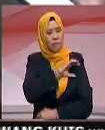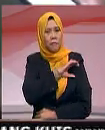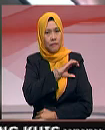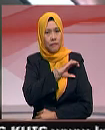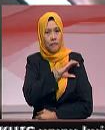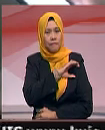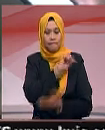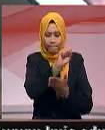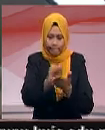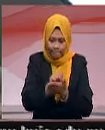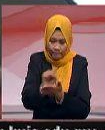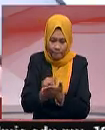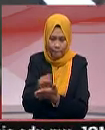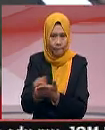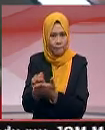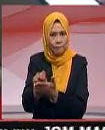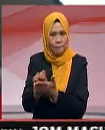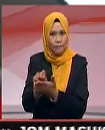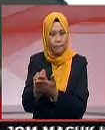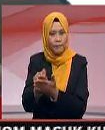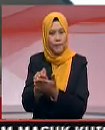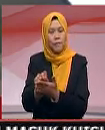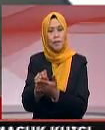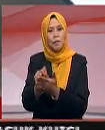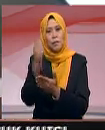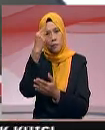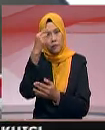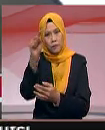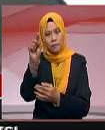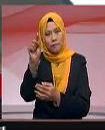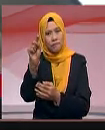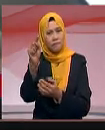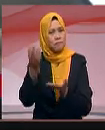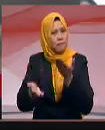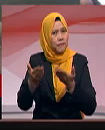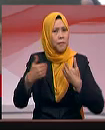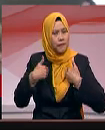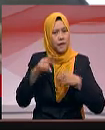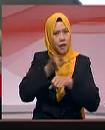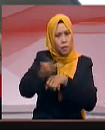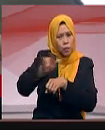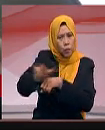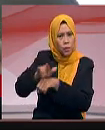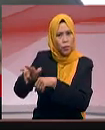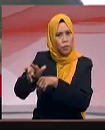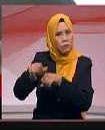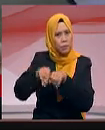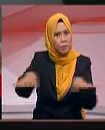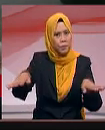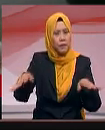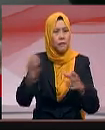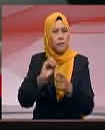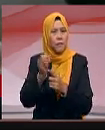untuk menjalankan sesuaikan untuk menentukan sama adem terdapat untuk musuh hasutan ke atau